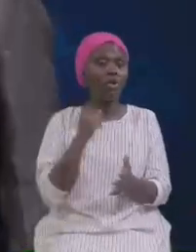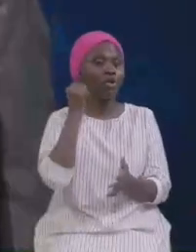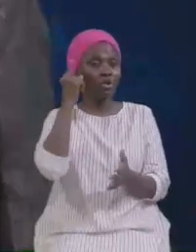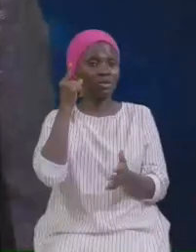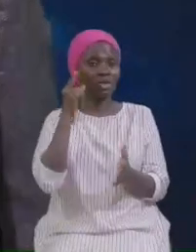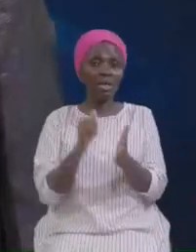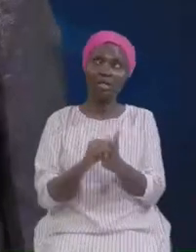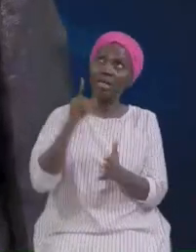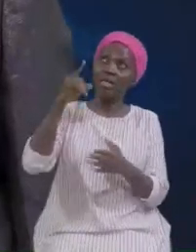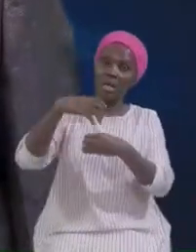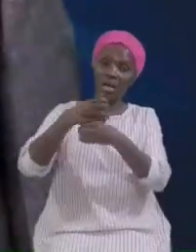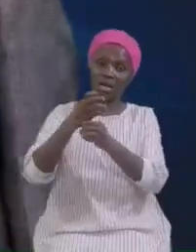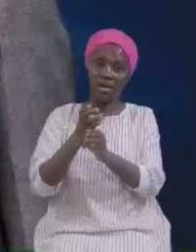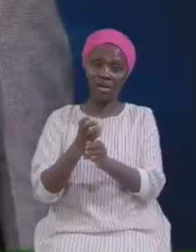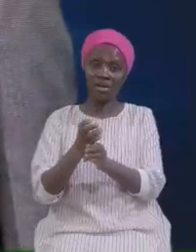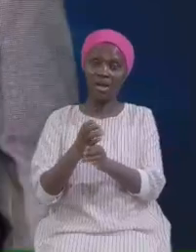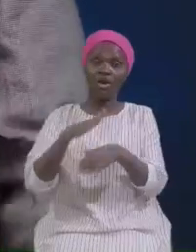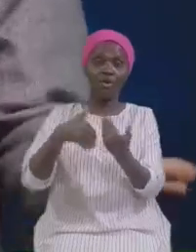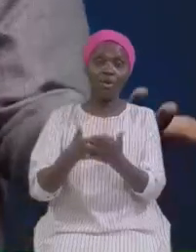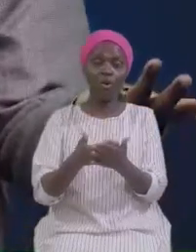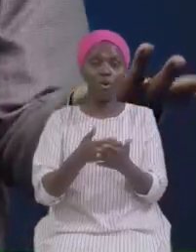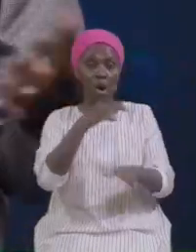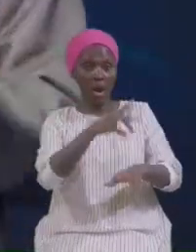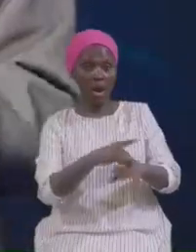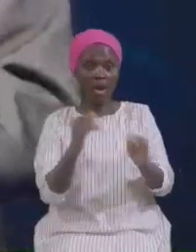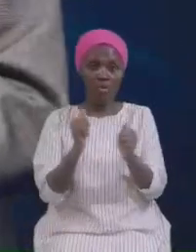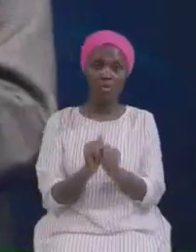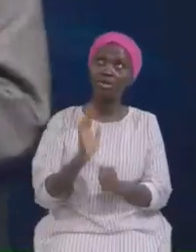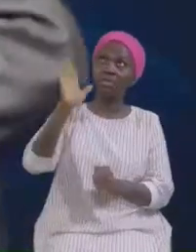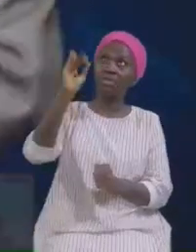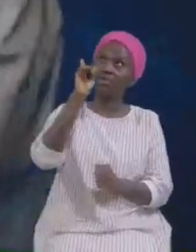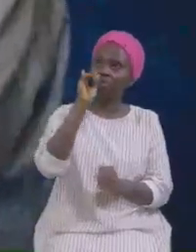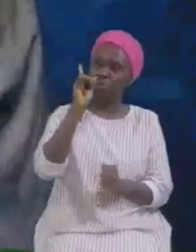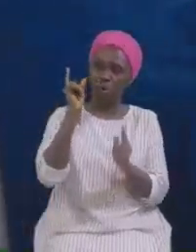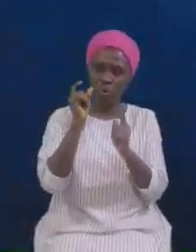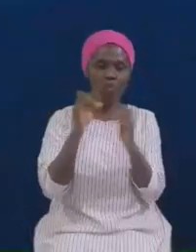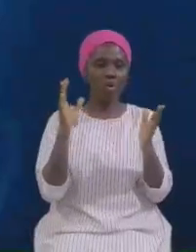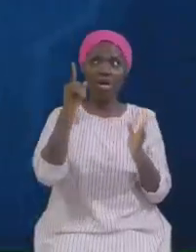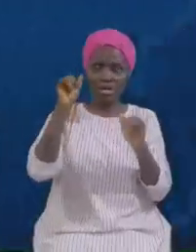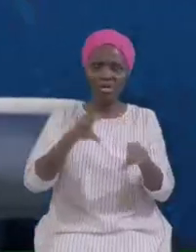terre, d'un seul mot, il peut tout faire. Crois cela.